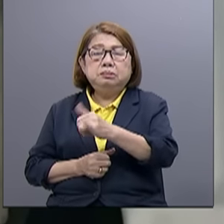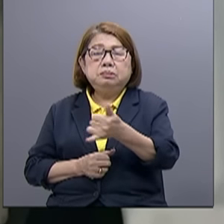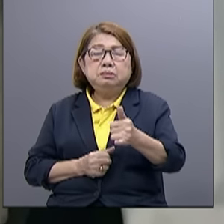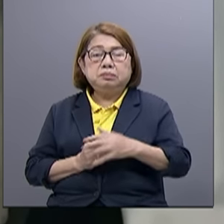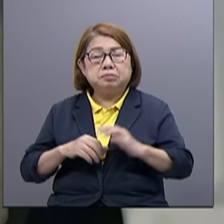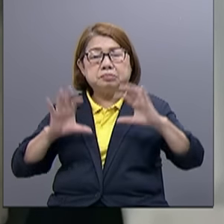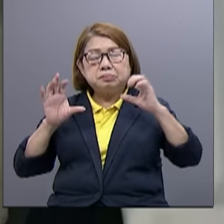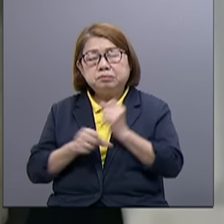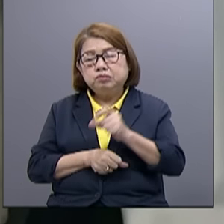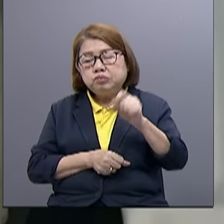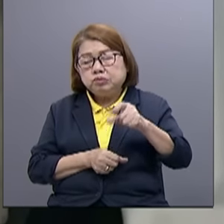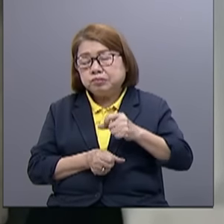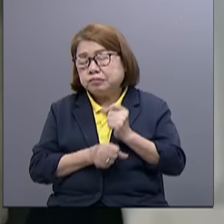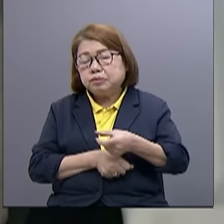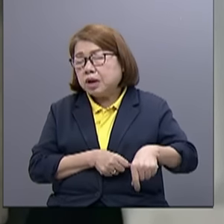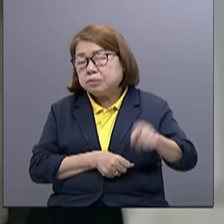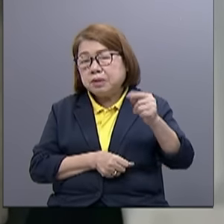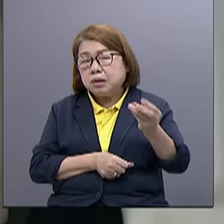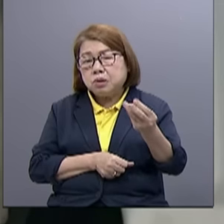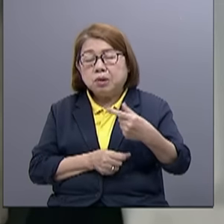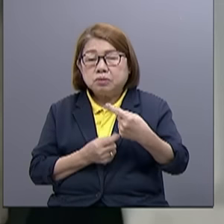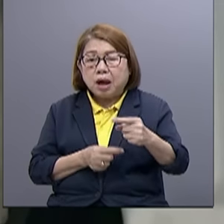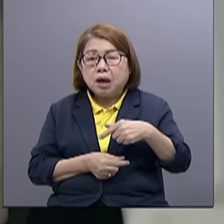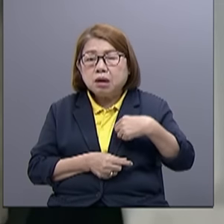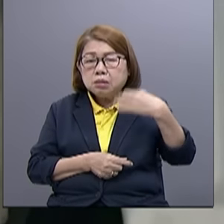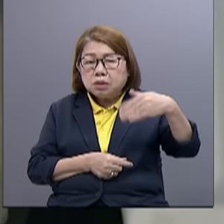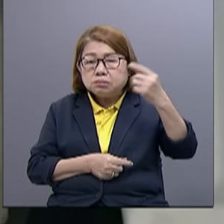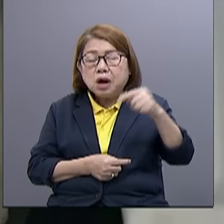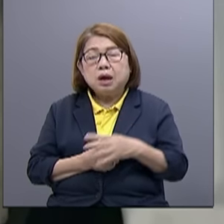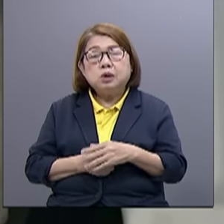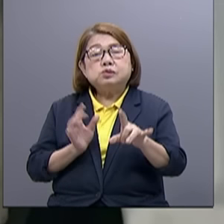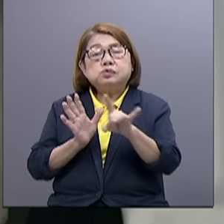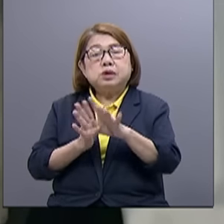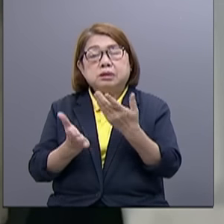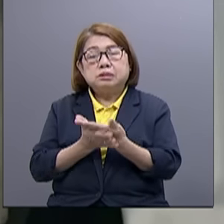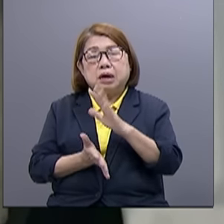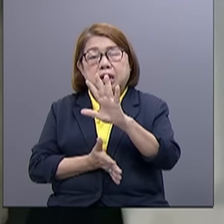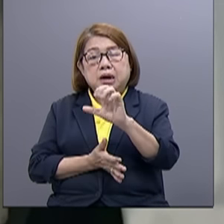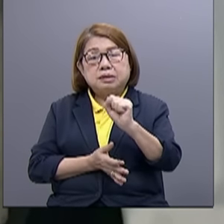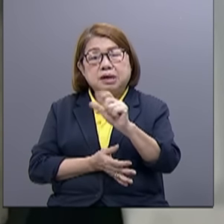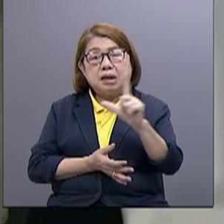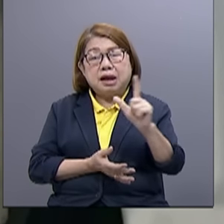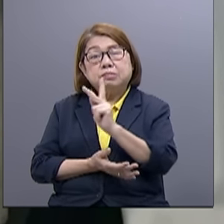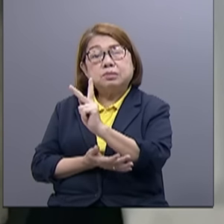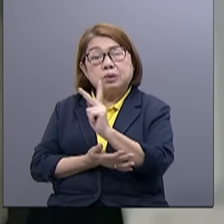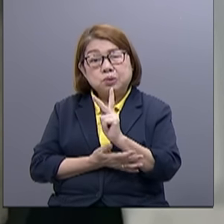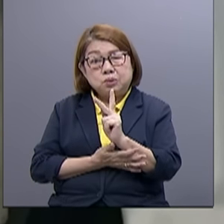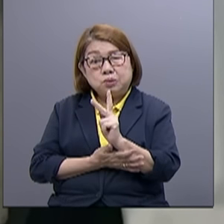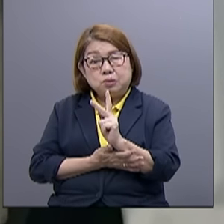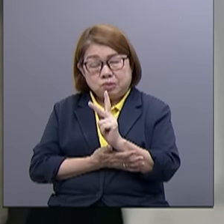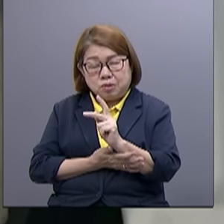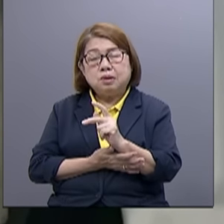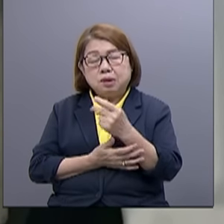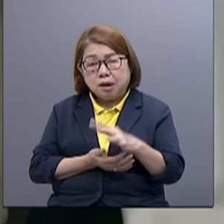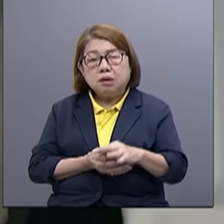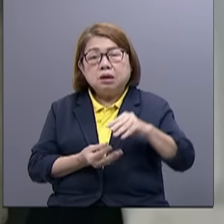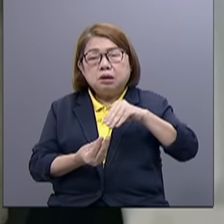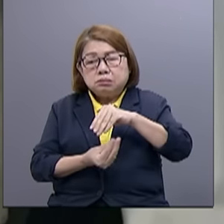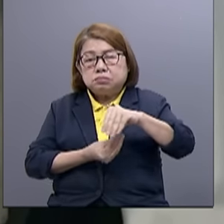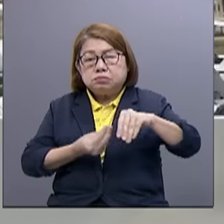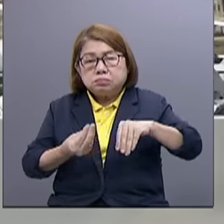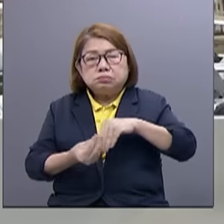ราก็มาเรียนมาดูว่าพิษภัยของพวกนี้สุดท้ายถ้าเราเอาเงิน500ล้านที่กู้มาจากปลายหนึ่งอาจจะหมุนได้แค่